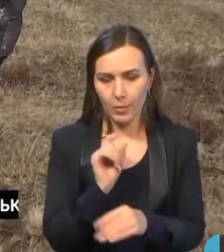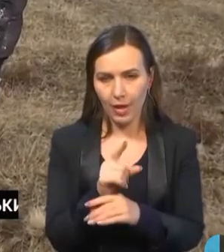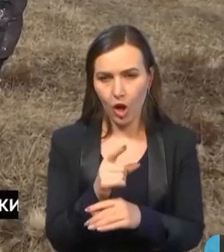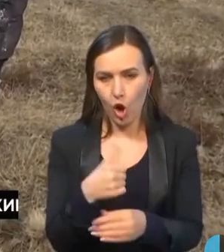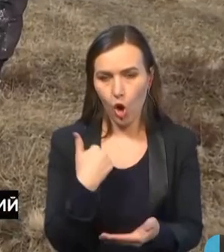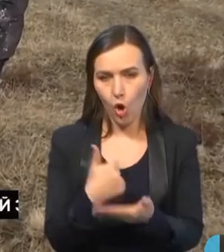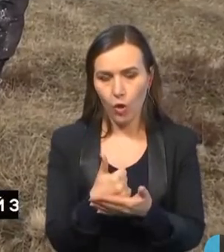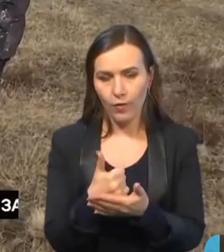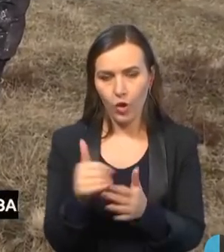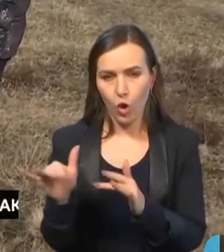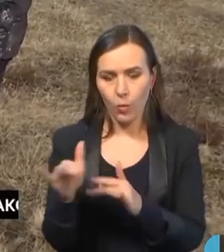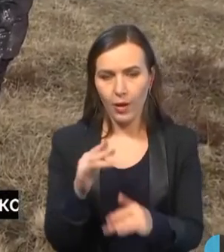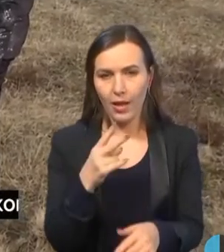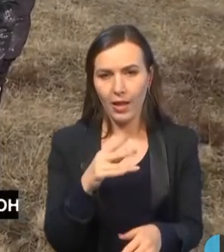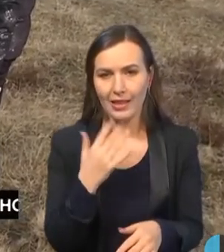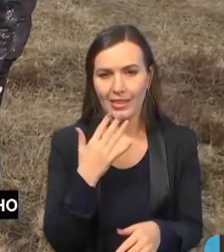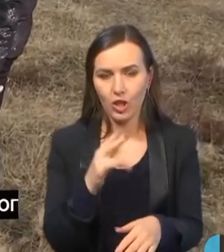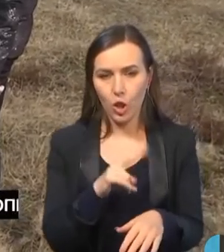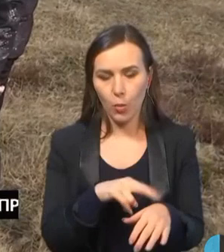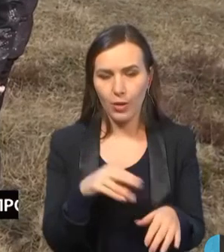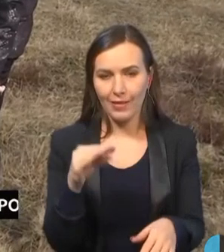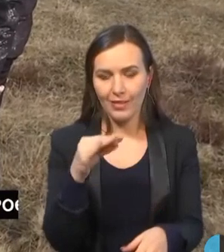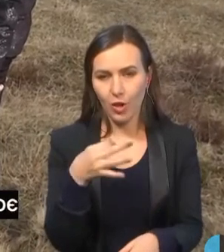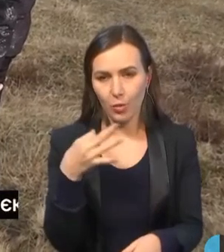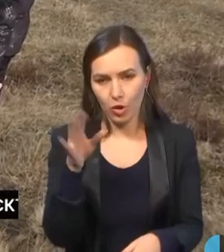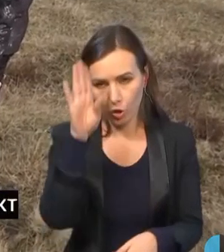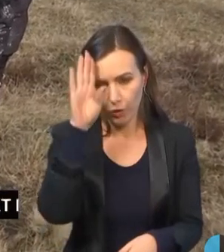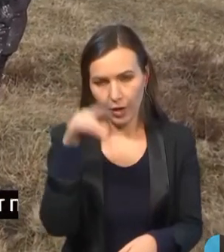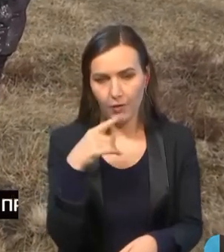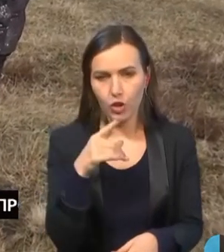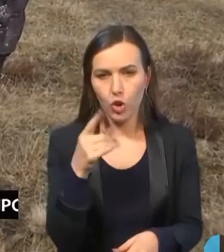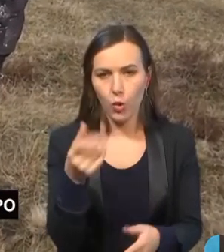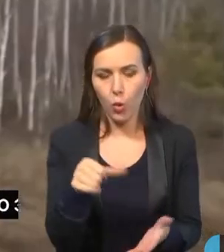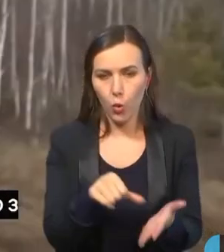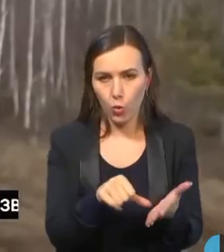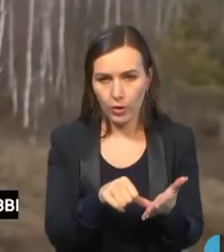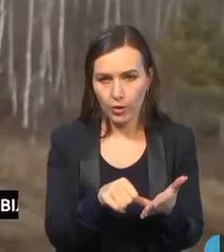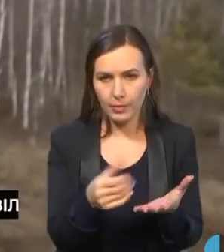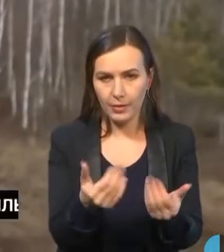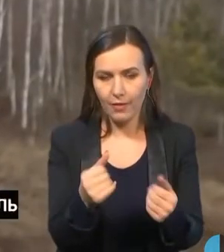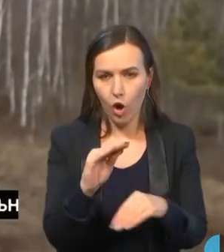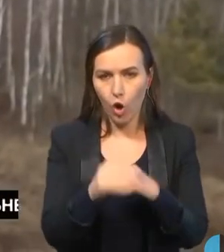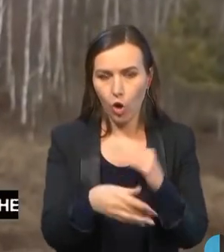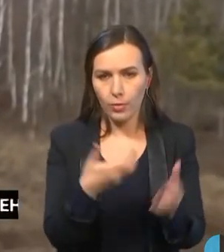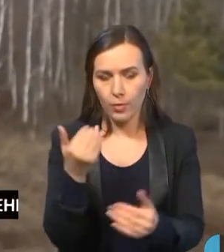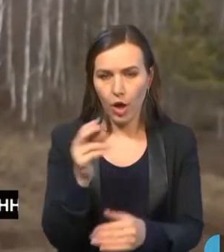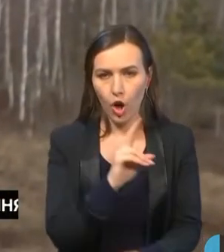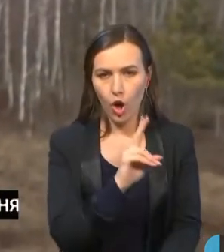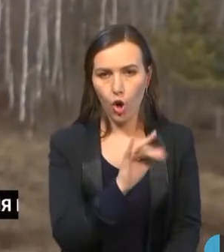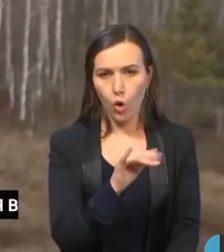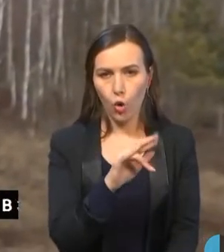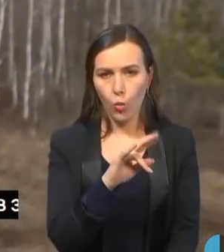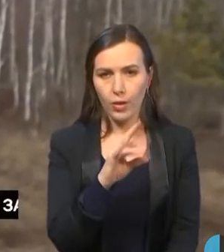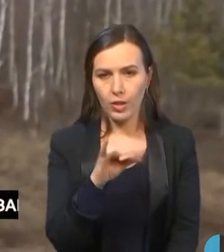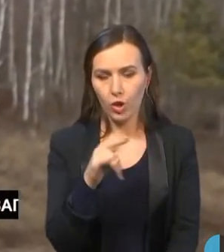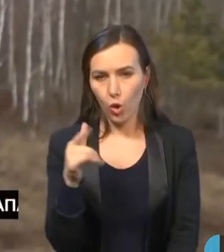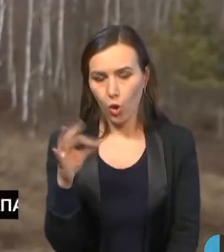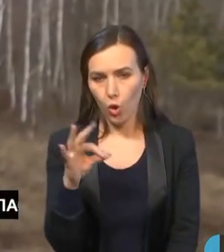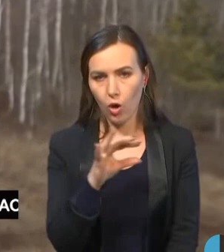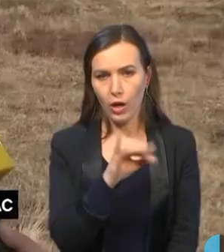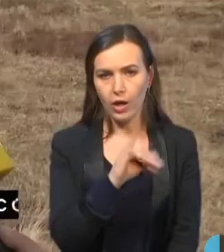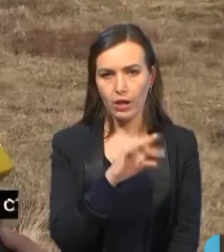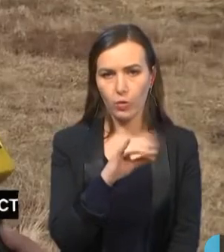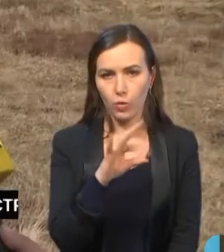Національної поліції в Житомирській області. Чоловік каже, що брав участь у розмінуванні Куп'янського та Ізюмського напрямку на